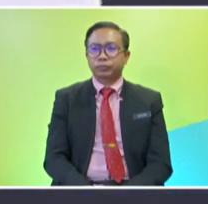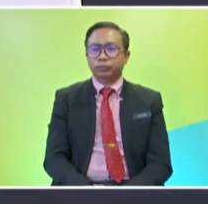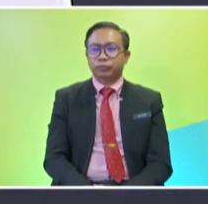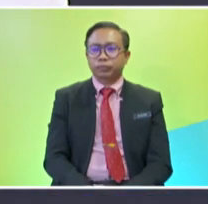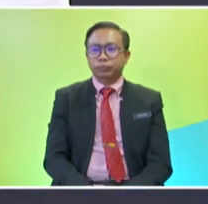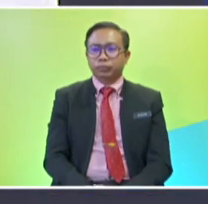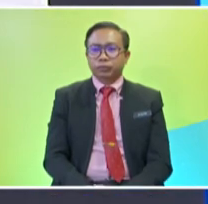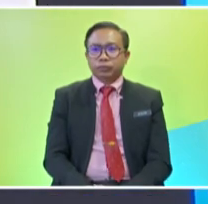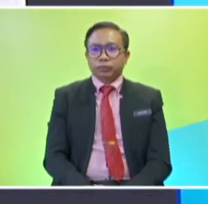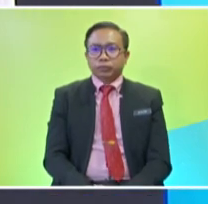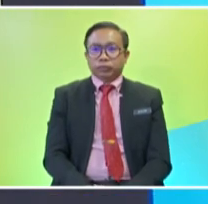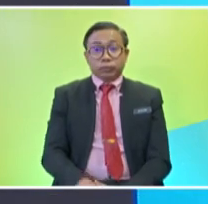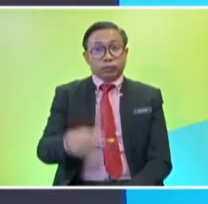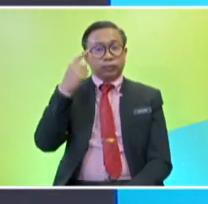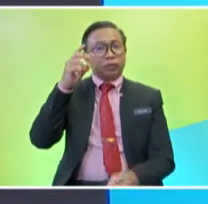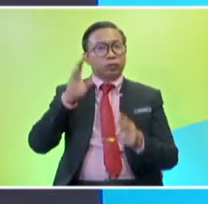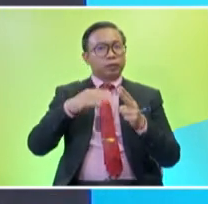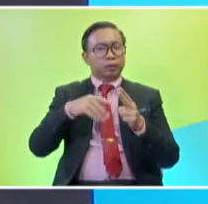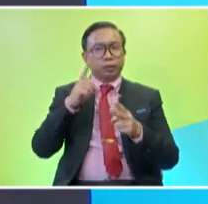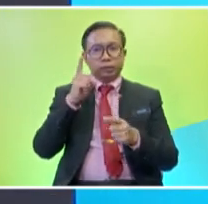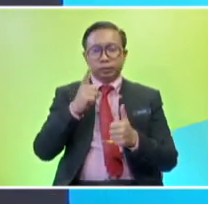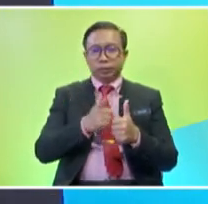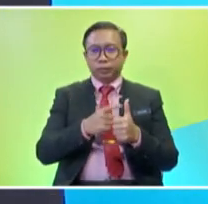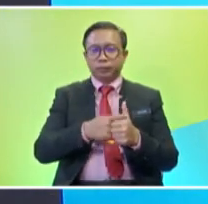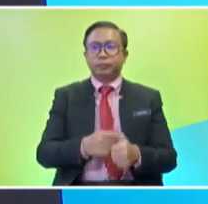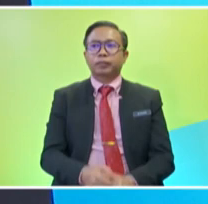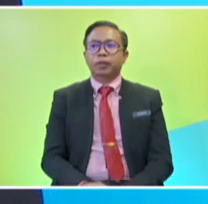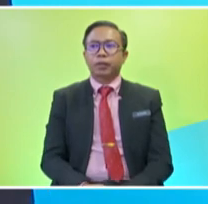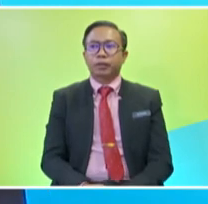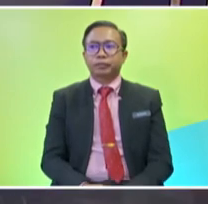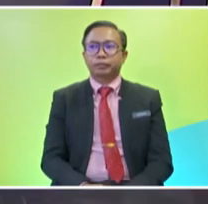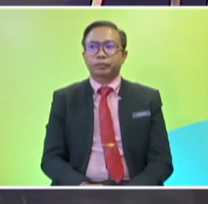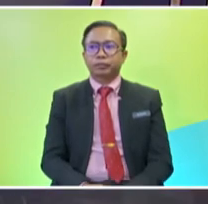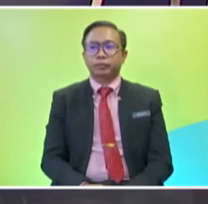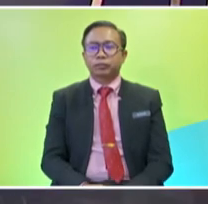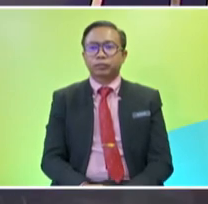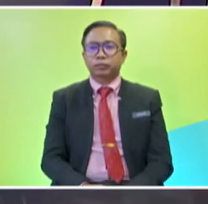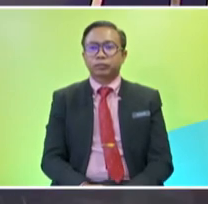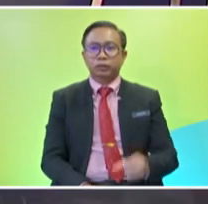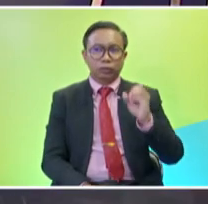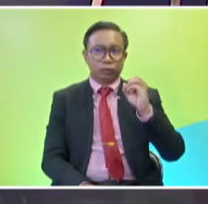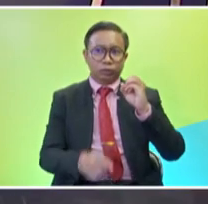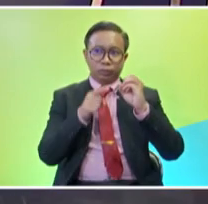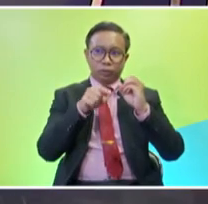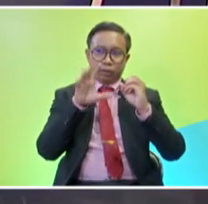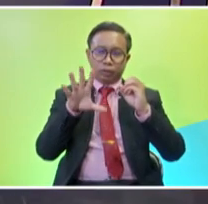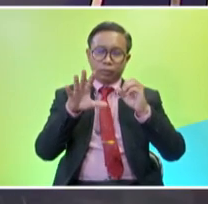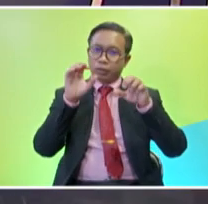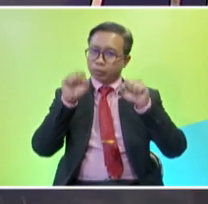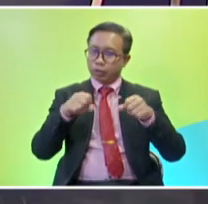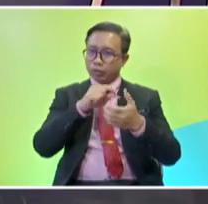itu untuk pasangan yang pertama kalau yang saya dapat tulis